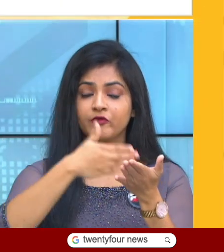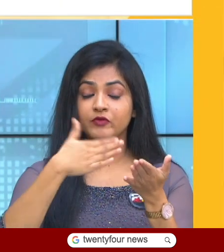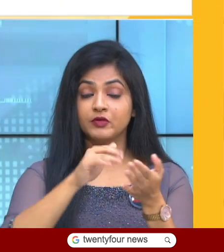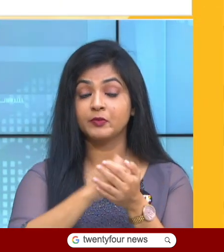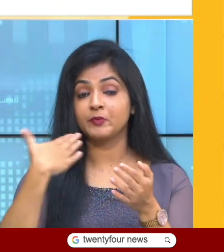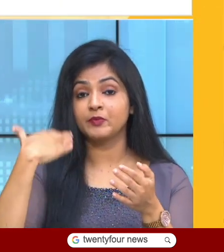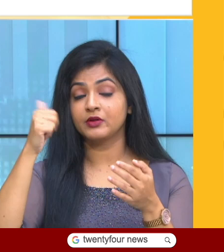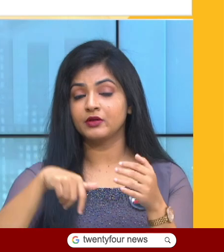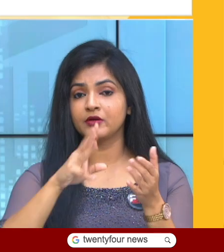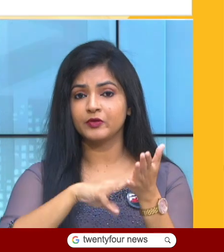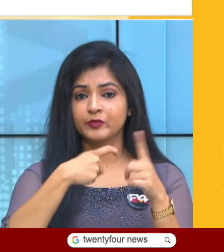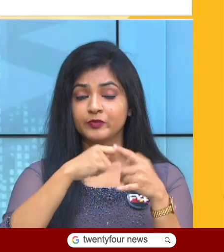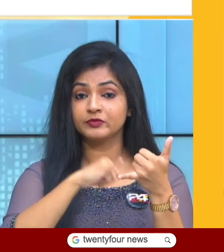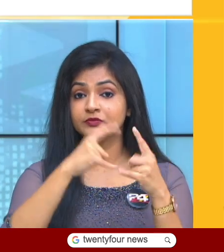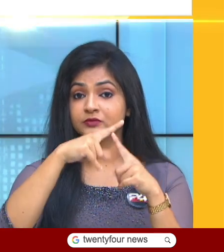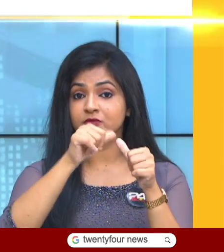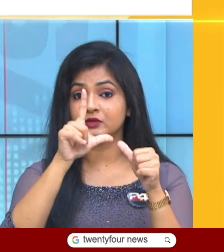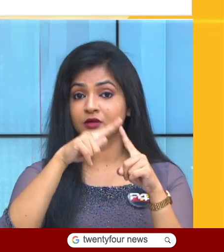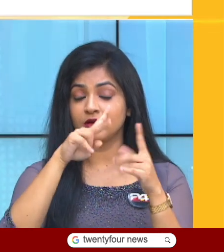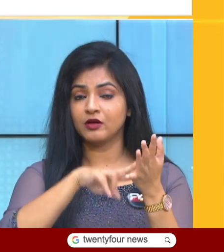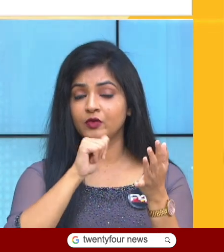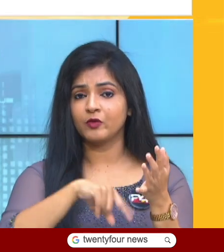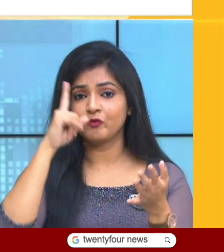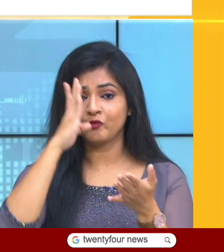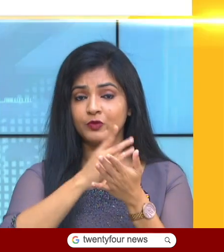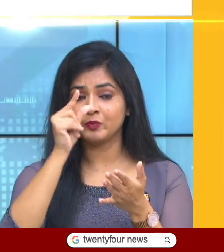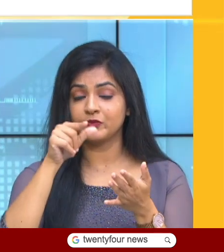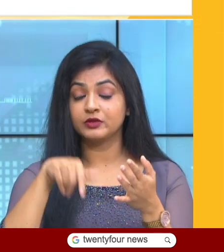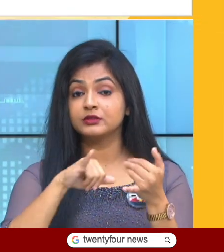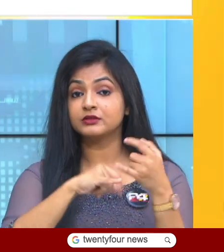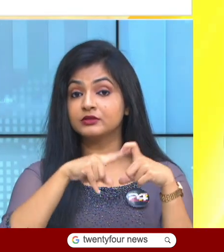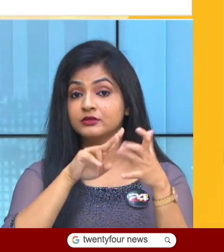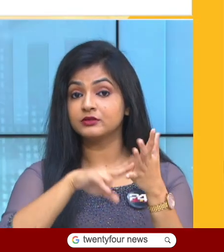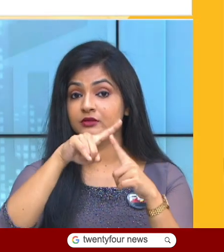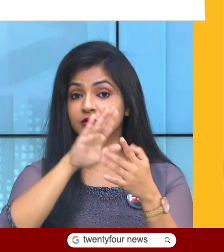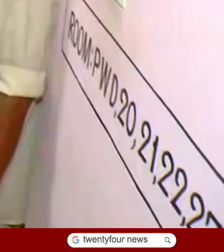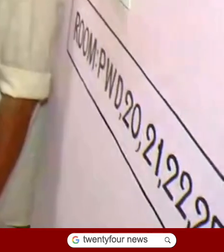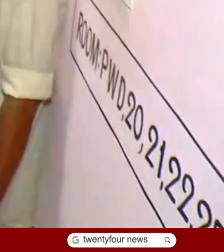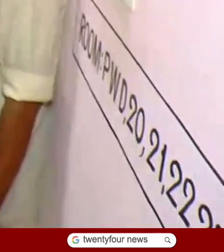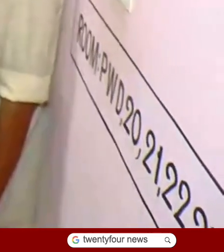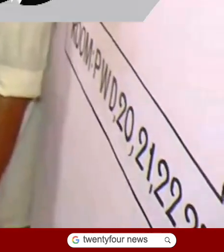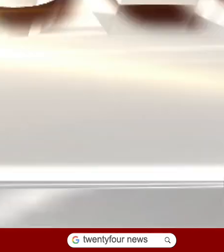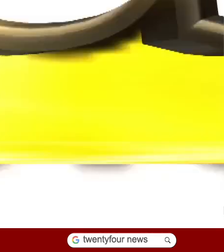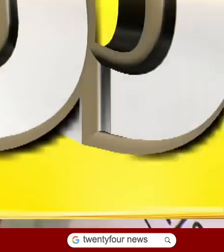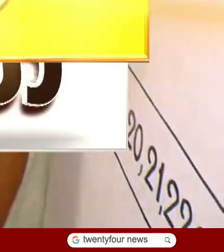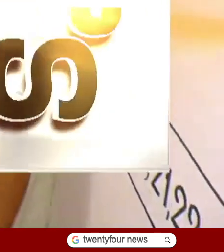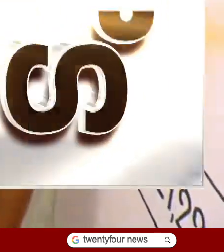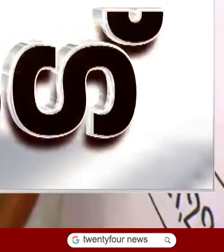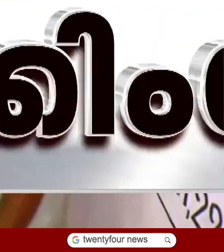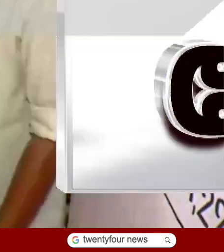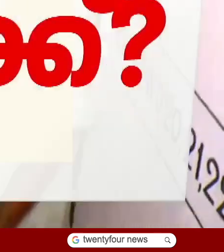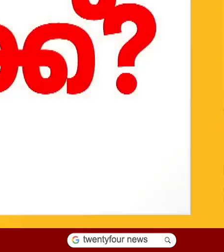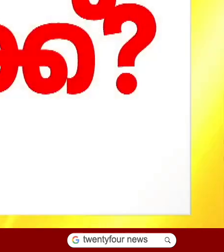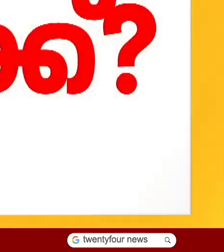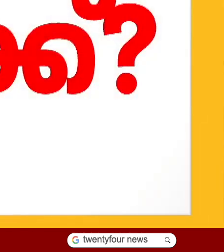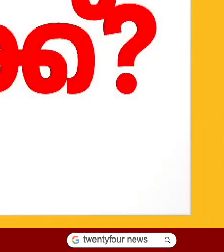വിശ്വസ്തനുമായിട്ടുള്ള സെന്തിൽ ബാലാജി ആയി ചർച്ച നടത്തിയിട്ടുണ്ട്. ഈ ചർച്ചയ്ക്ക് ശേഷം ഇന്നിപ്പോൾ PV അൻവറും ചെന്നൈയിലേക്ക് എത്തുന്നു.